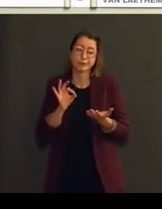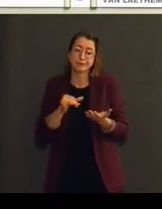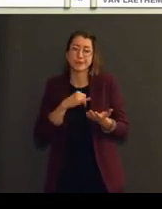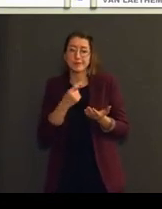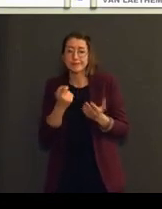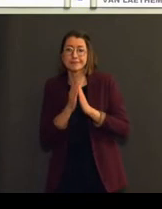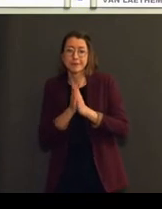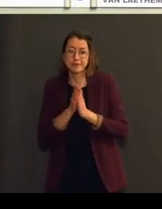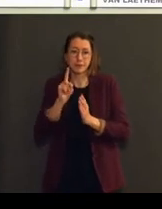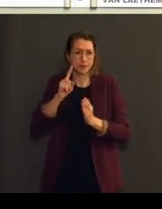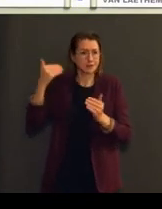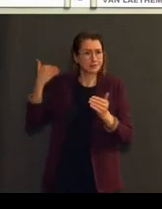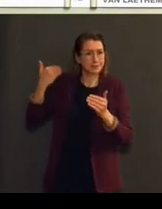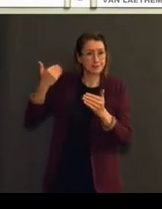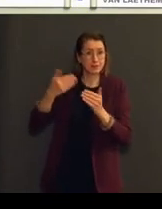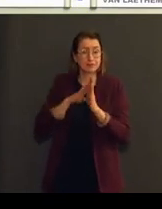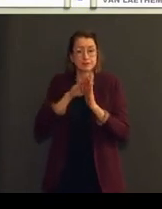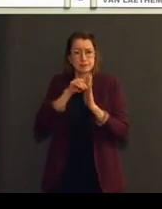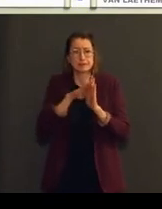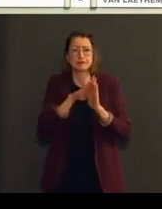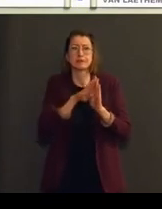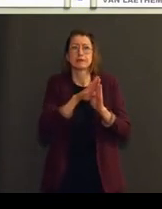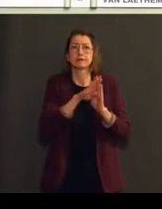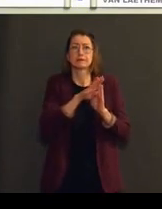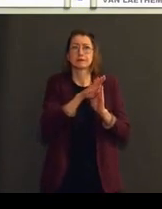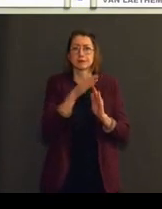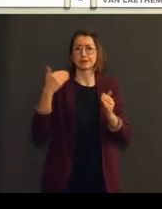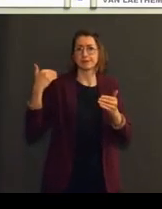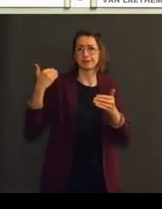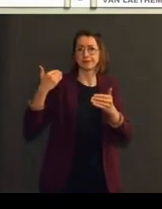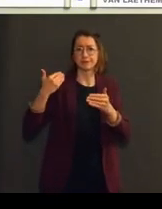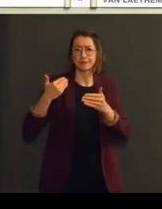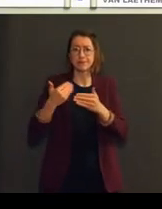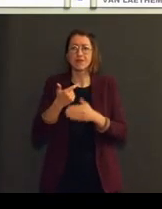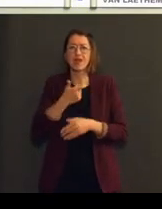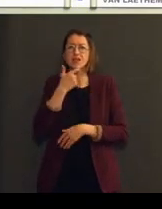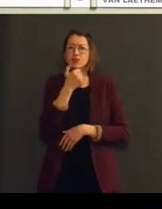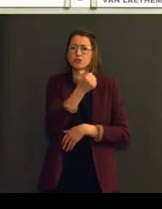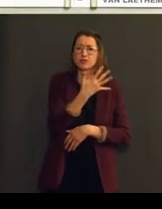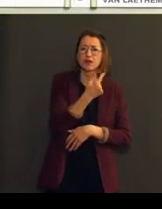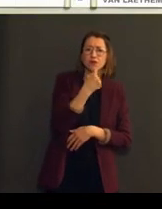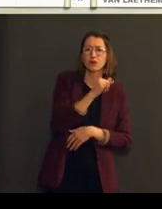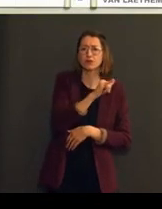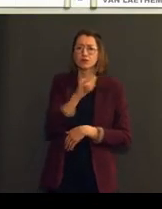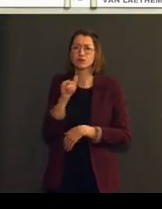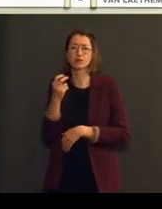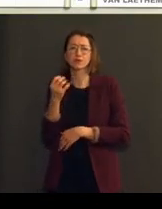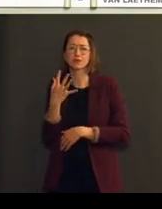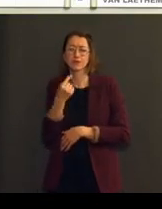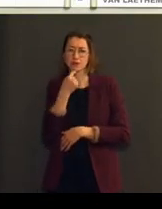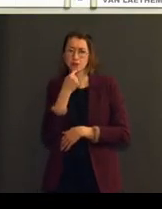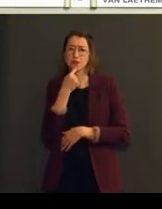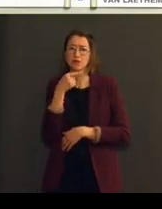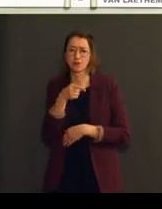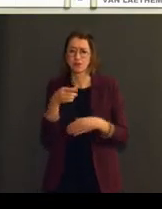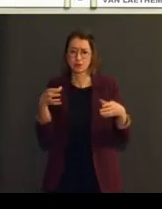dit, conférence de presse après conférence de presse, des décès dans la tranche 65 à 85 ans, le nombre de décès